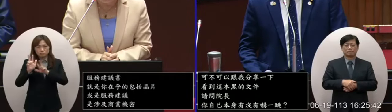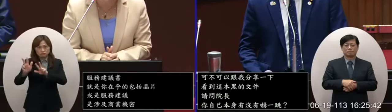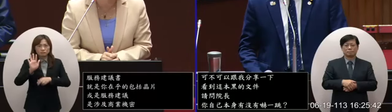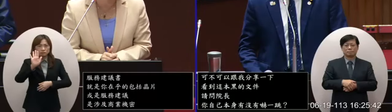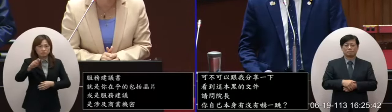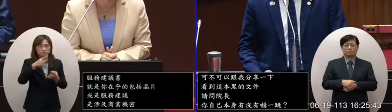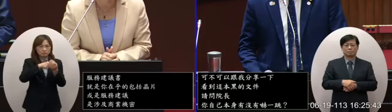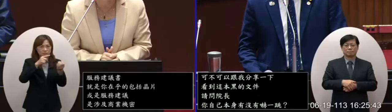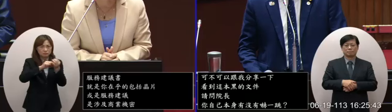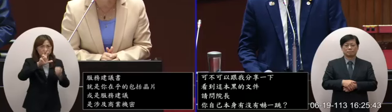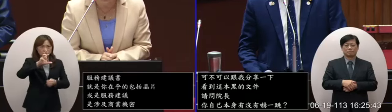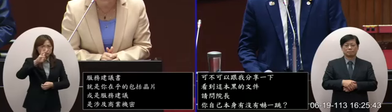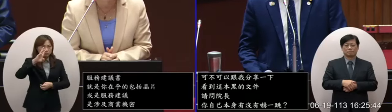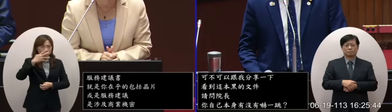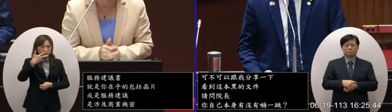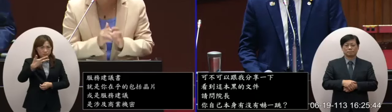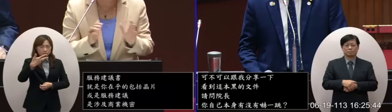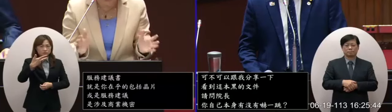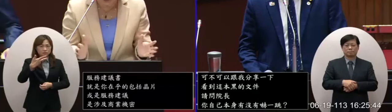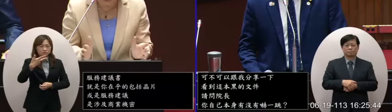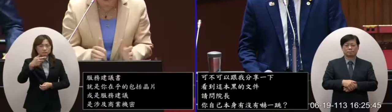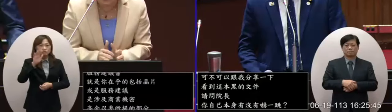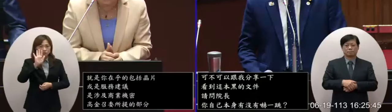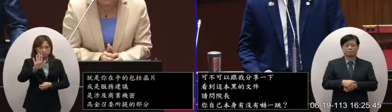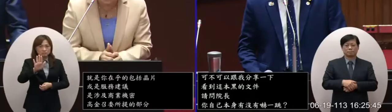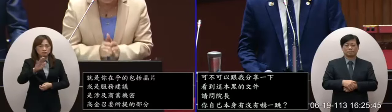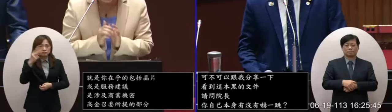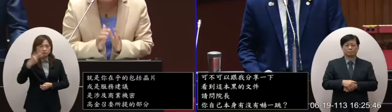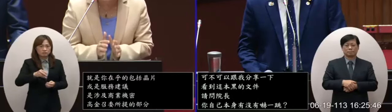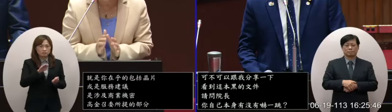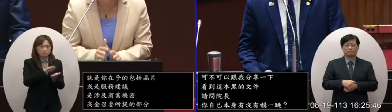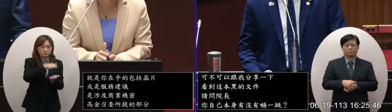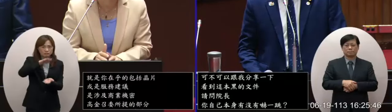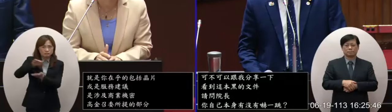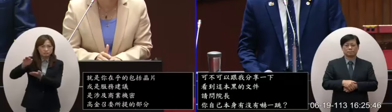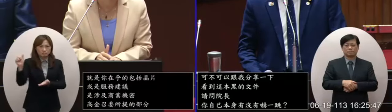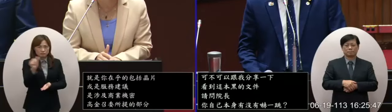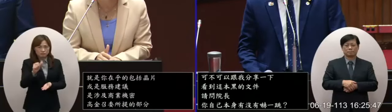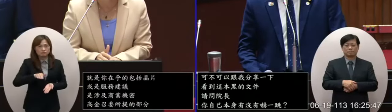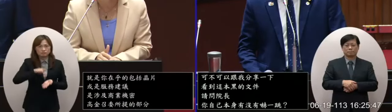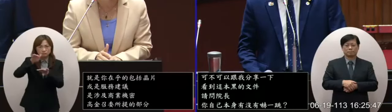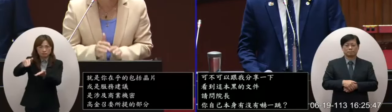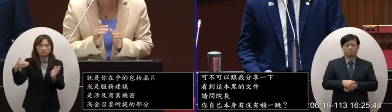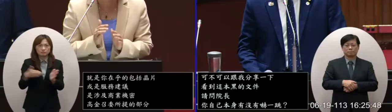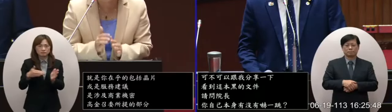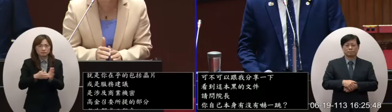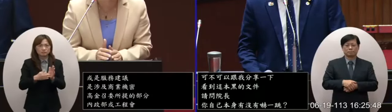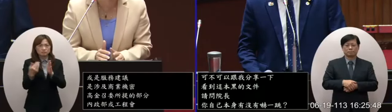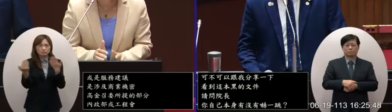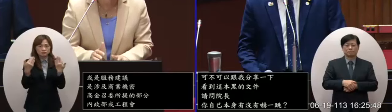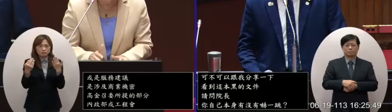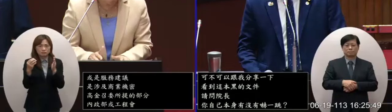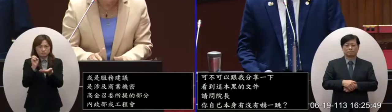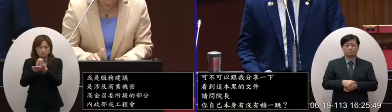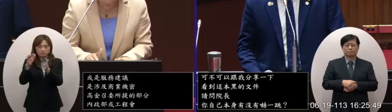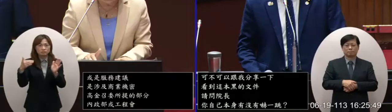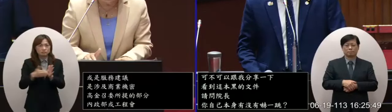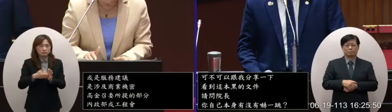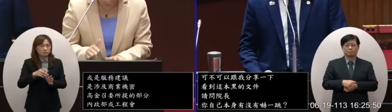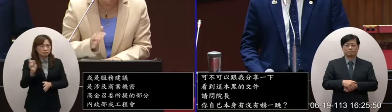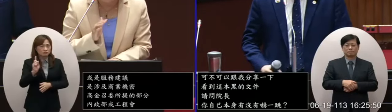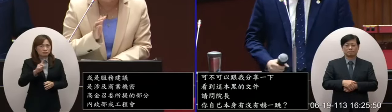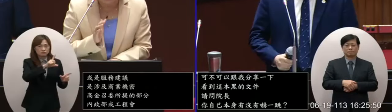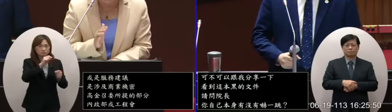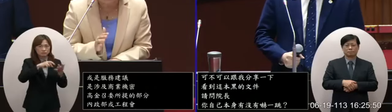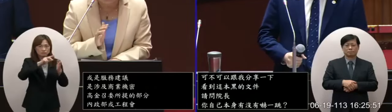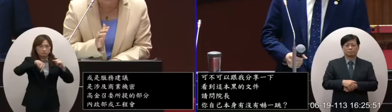了87份五大卷的文件，这些都全部提供了。所以非常清楚的跟各位报告，我们是依据这个立法院里